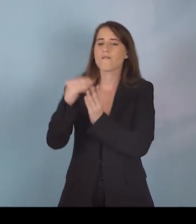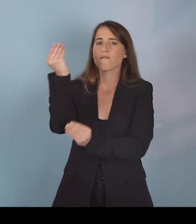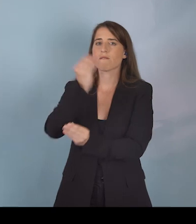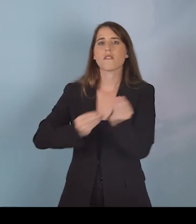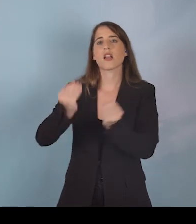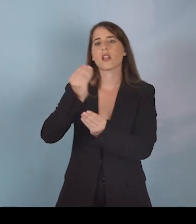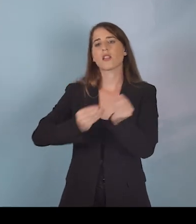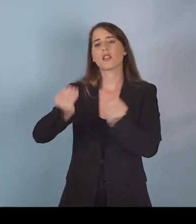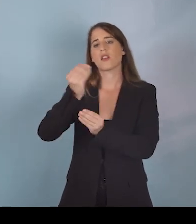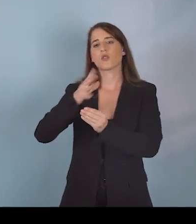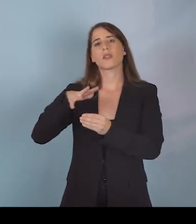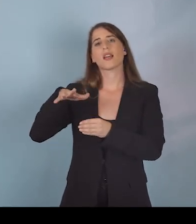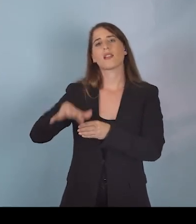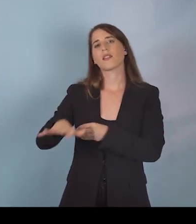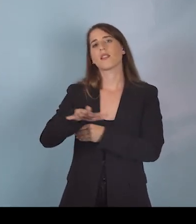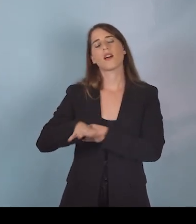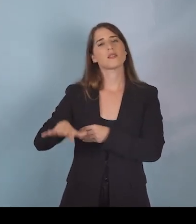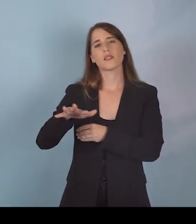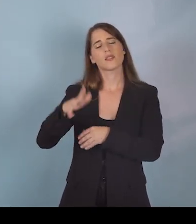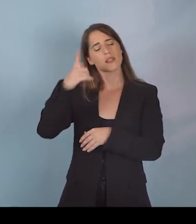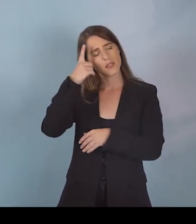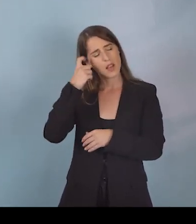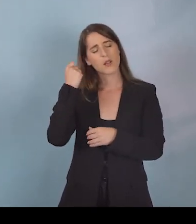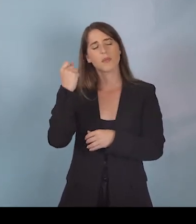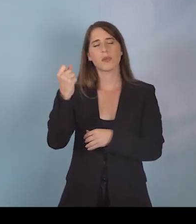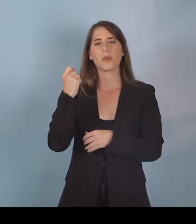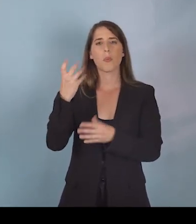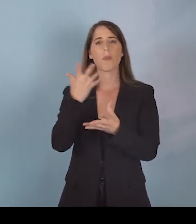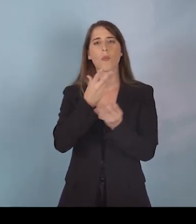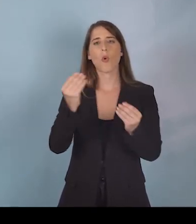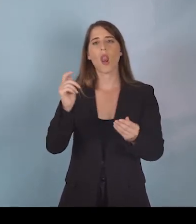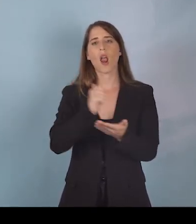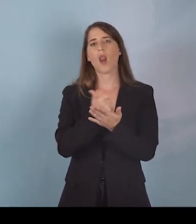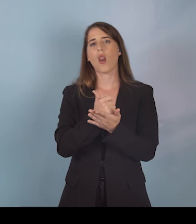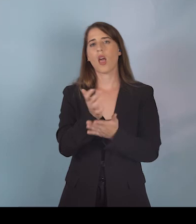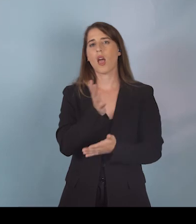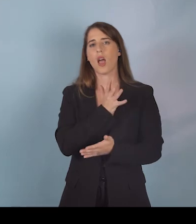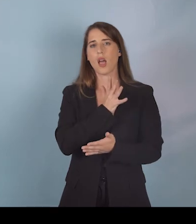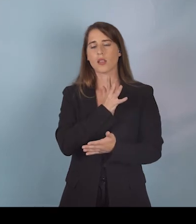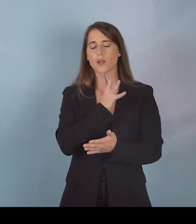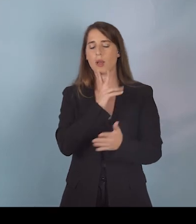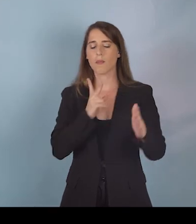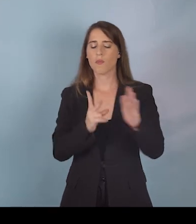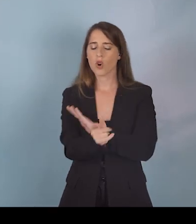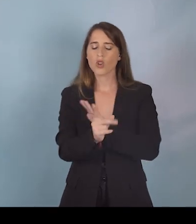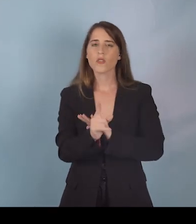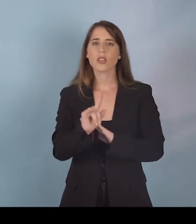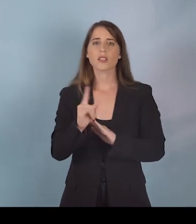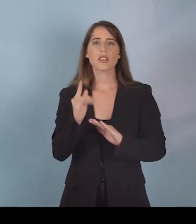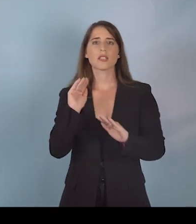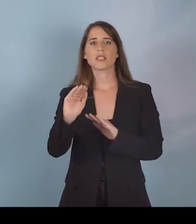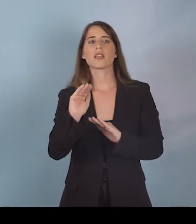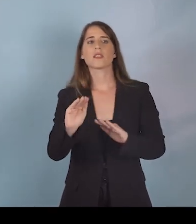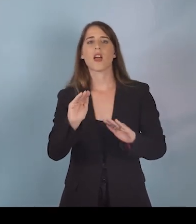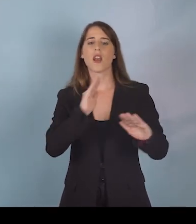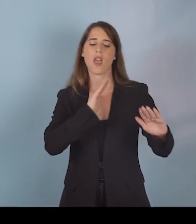για να βελτιώσουμε την κατάσταση την οποία γνωρίζουμε ότι πολλά ΛΟΑΤΚΙ άτομα τα οποία έρχονται ως πρόσφυγες ή αιτούντες άσυλο σε